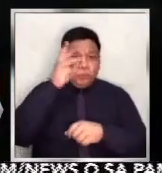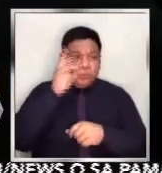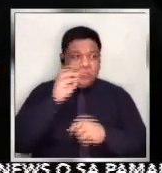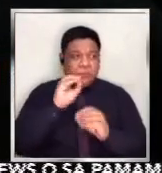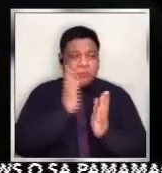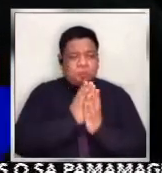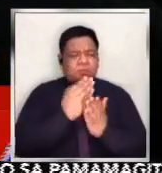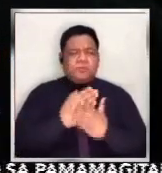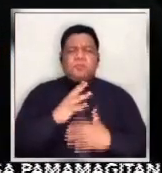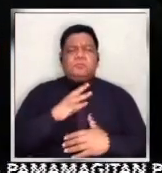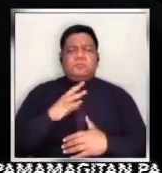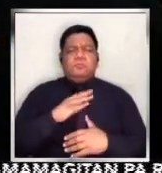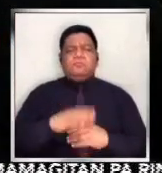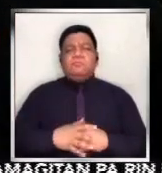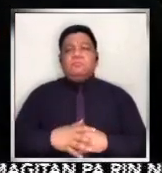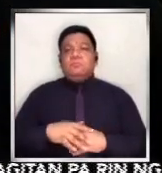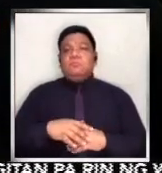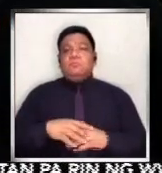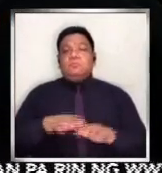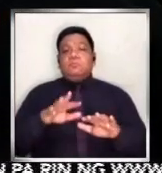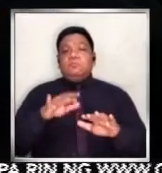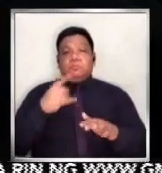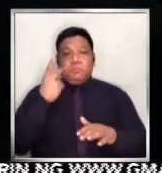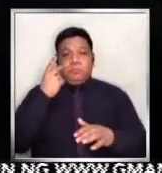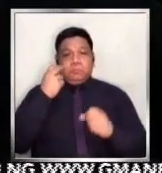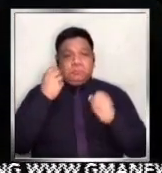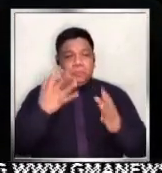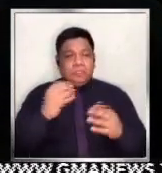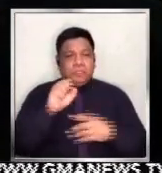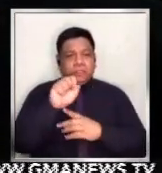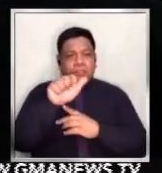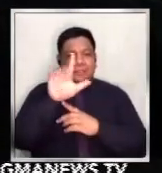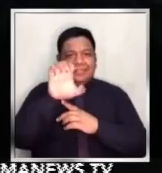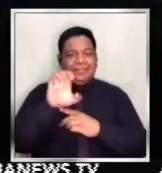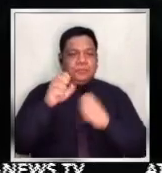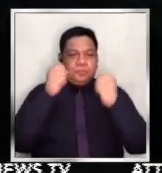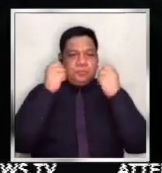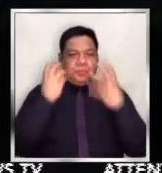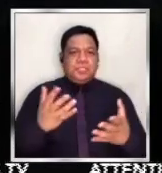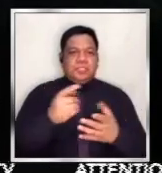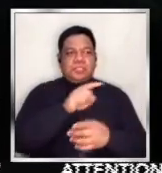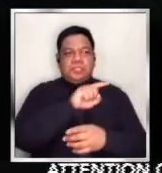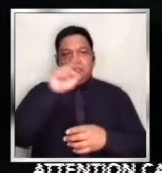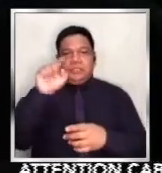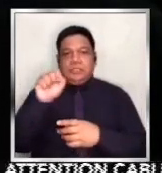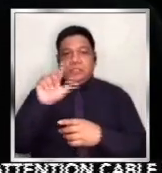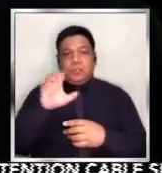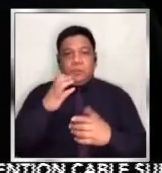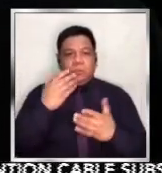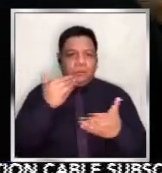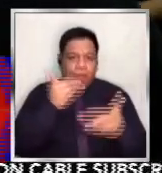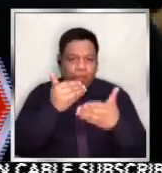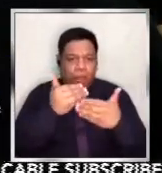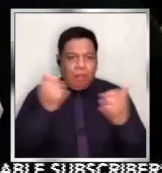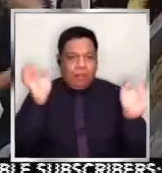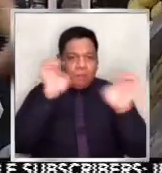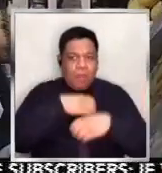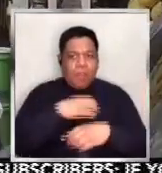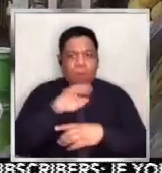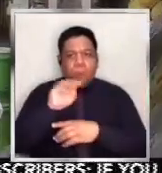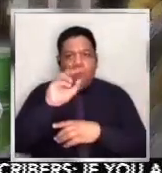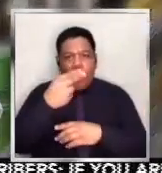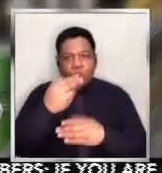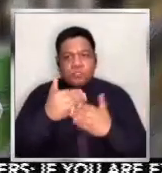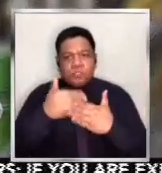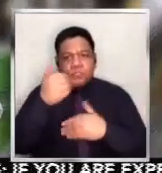oversupply right now. Makikita niyo maraming items on sale, no? Kasi probably expiration is March next year, February next year.